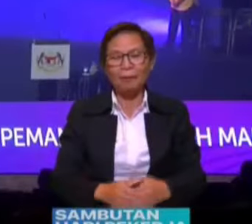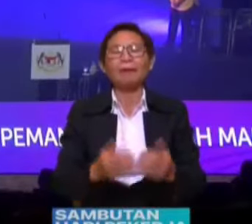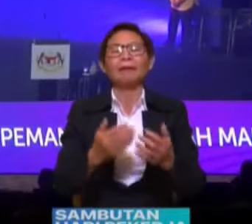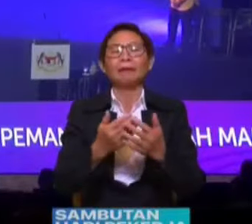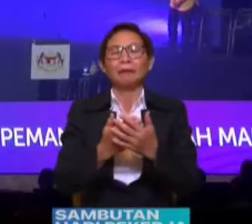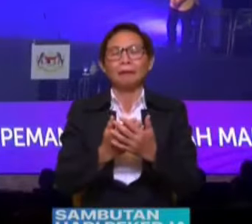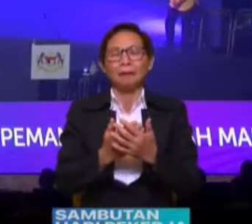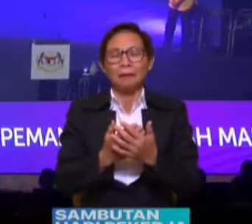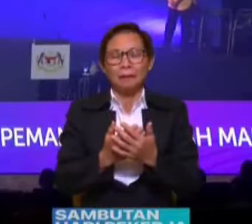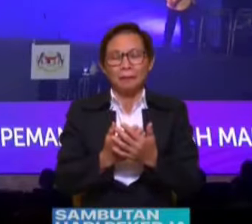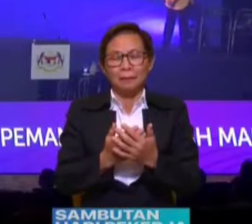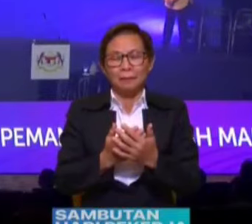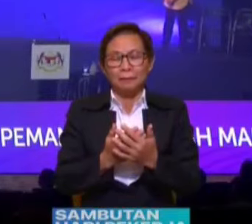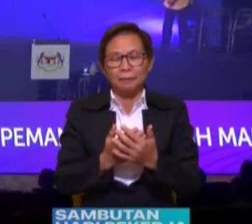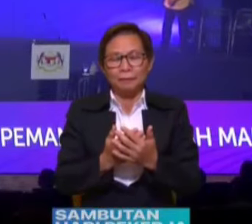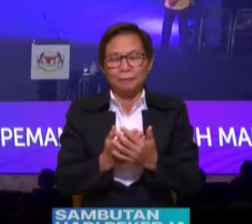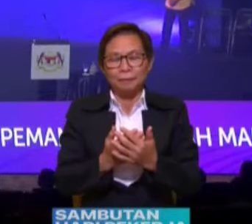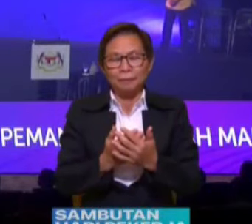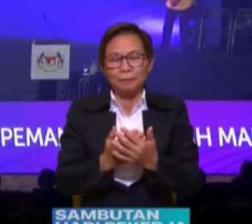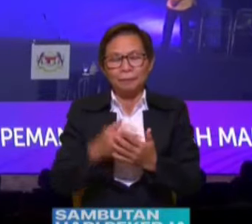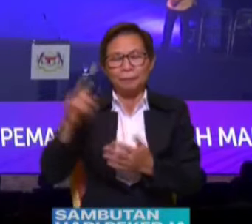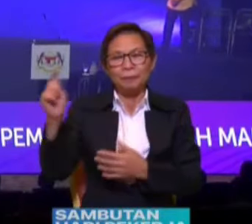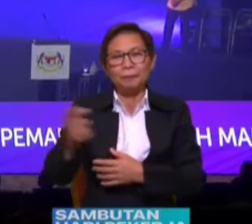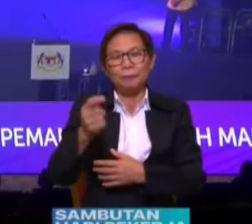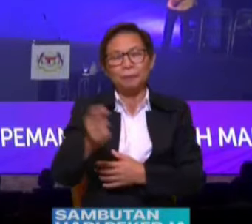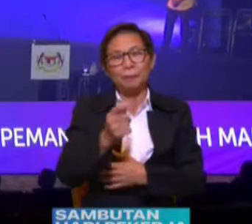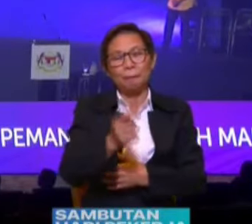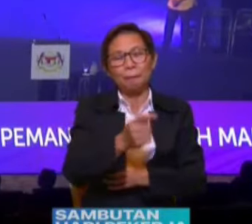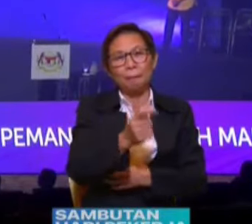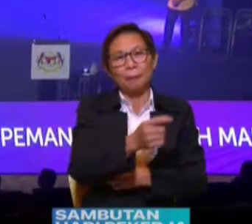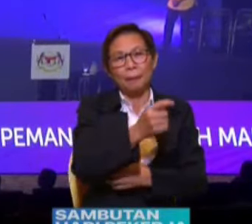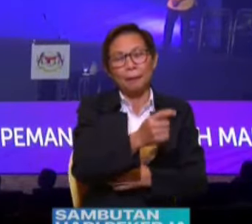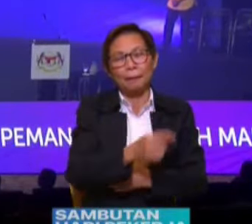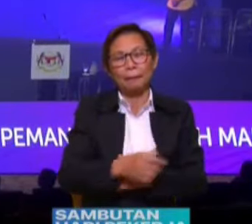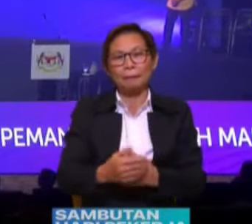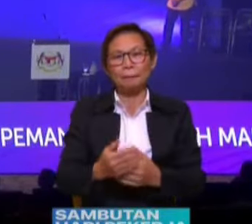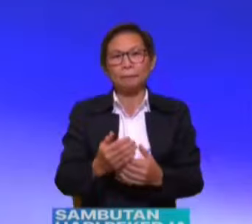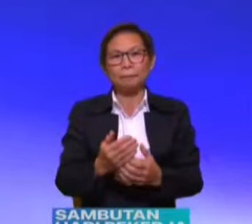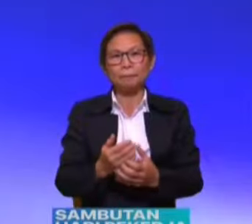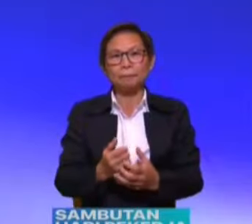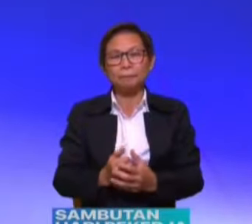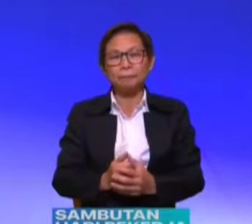Alhamdulillah, nahmaduhu wa nusalli ala rasulihil karim.